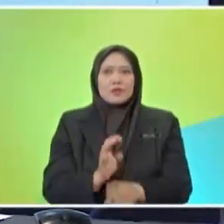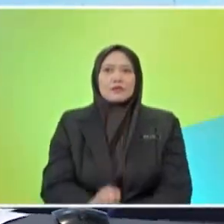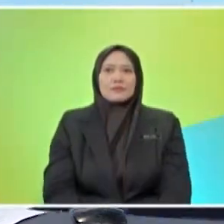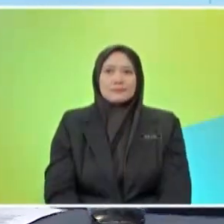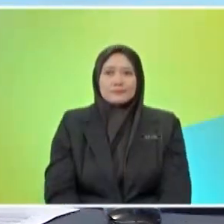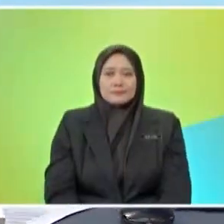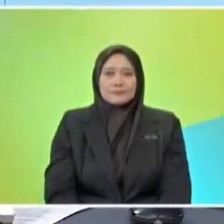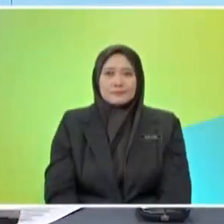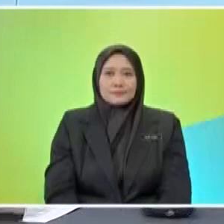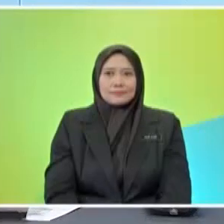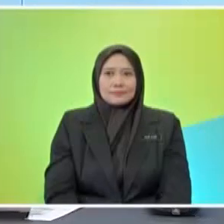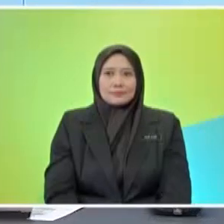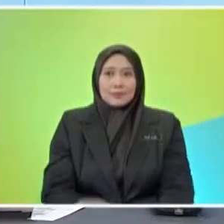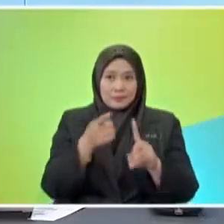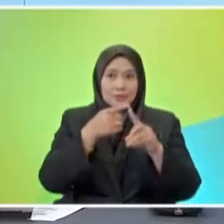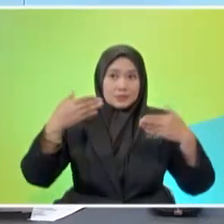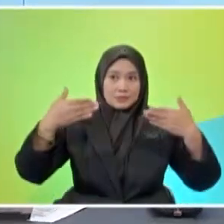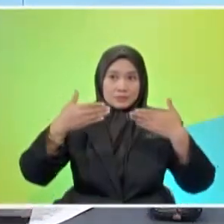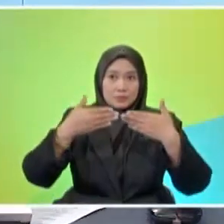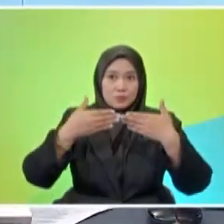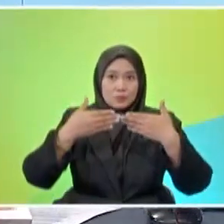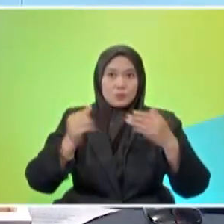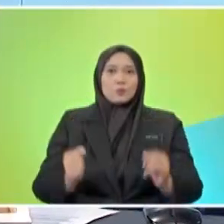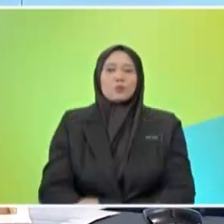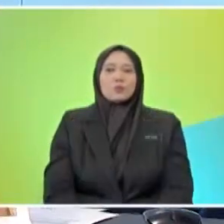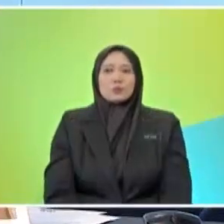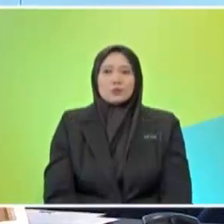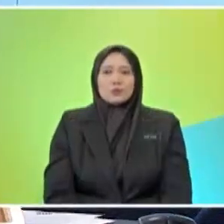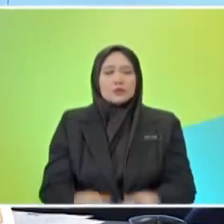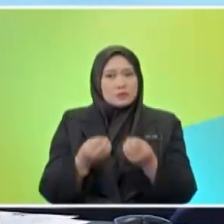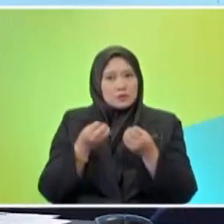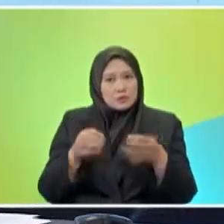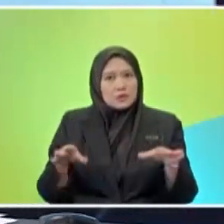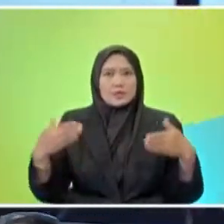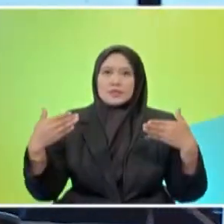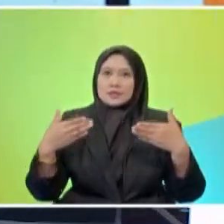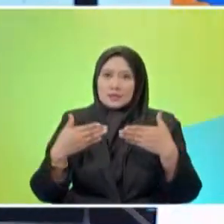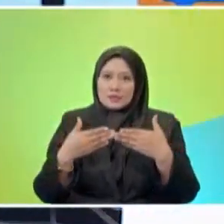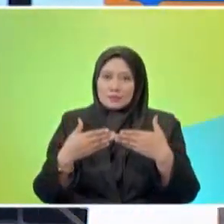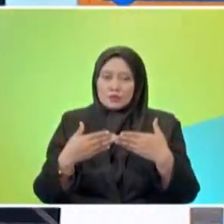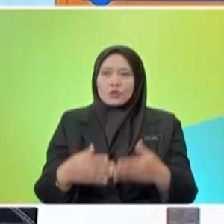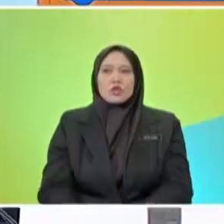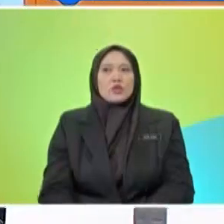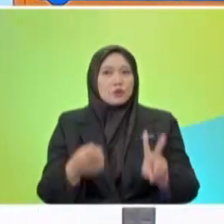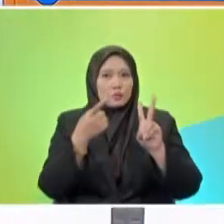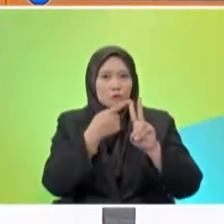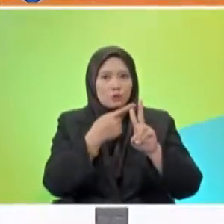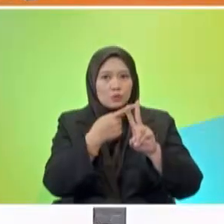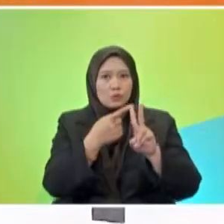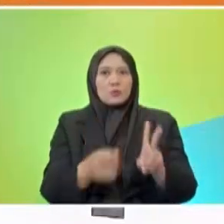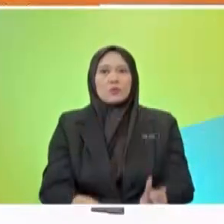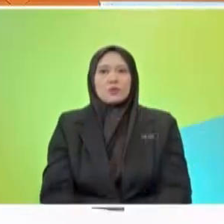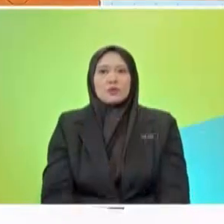kita sambung di sini cikgu Okey, Okey, dah sambung. Okey, dah sambung. Okey, dah sambung. Irfan boleh connect terlebih